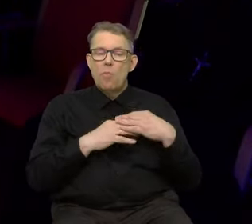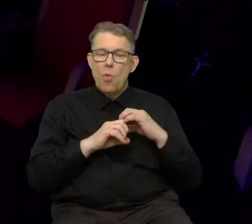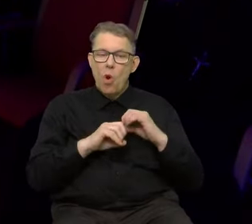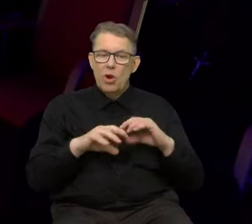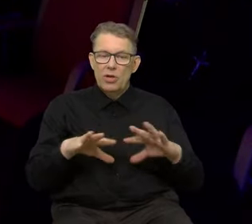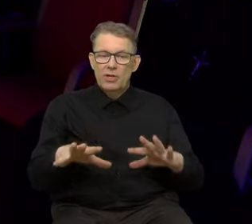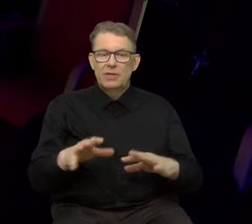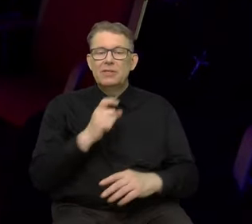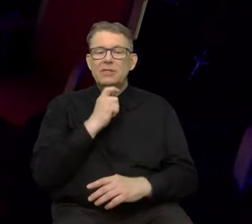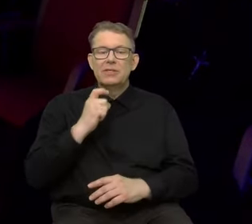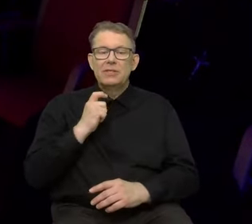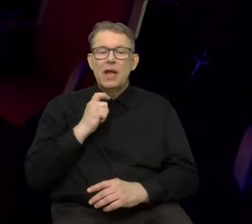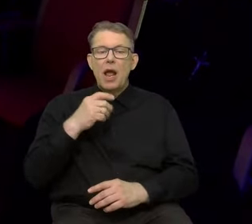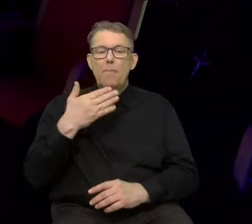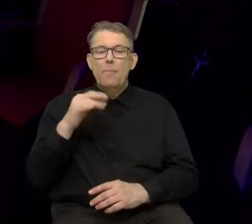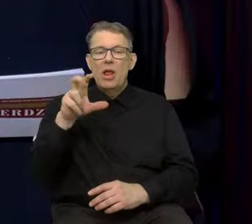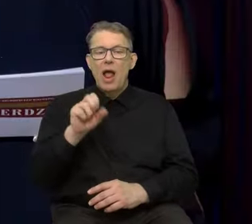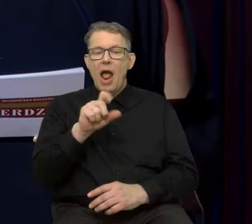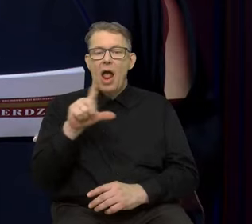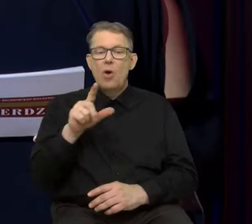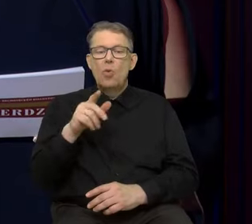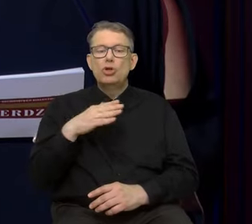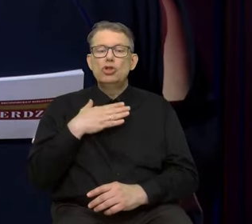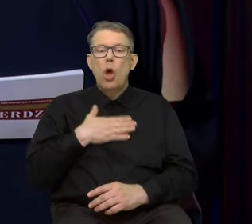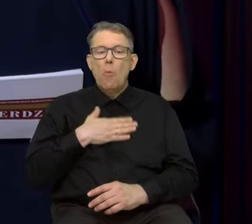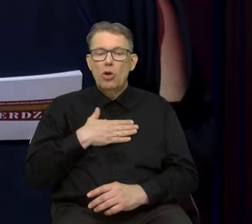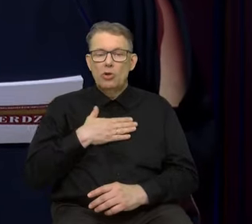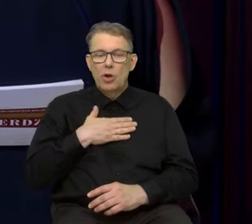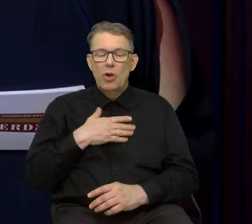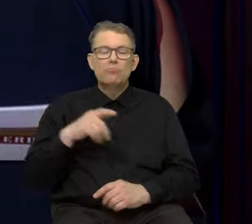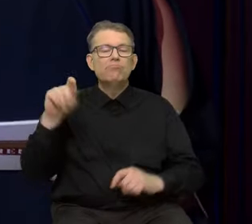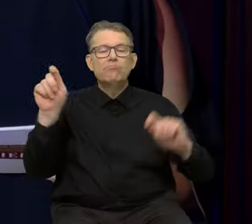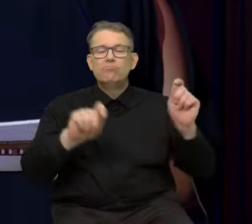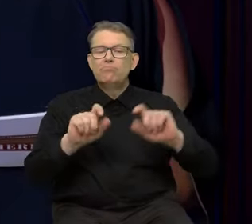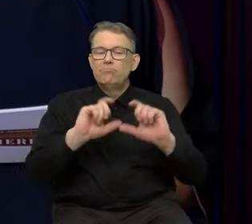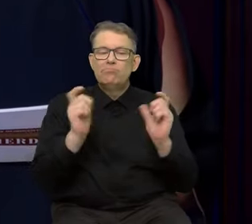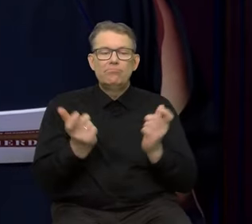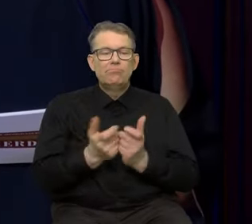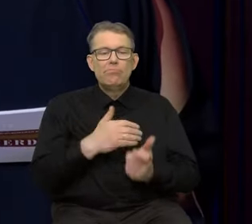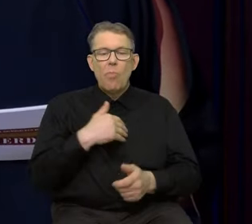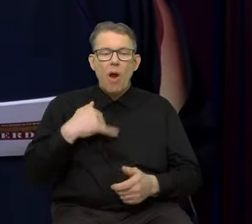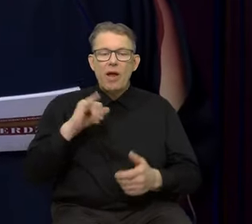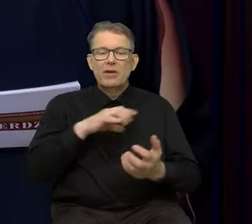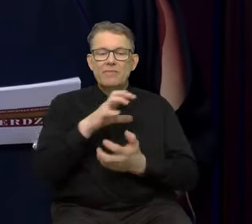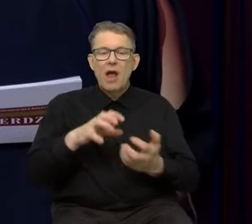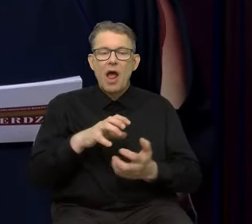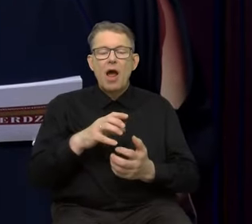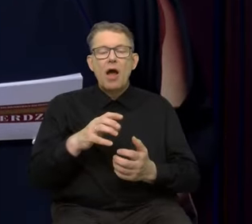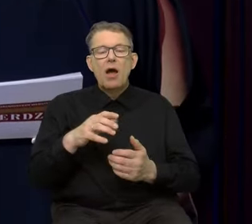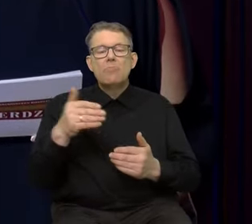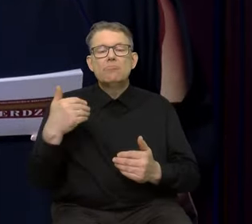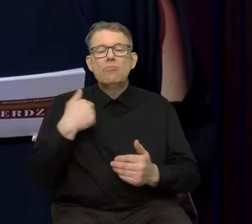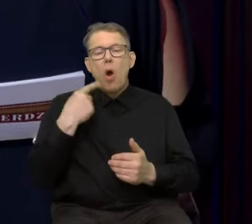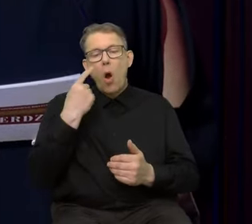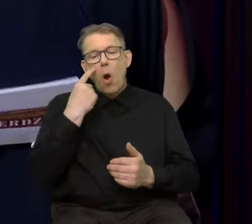księdza Michała Sopoćki, przybyło z Polski i świata blisko 100 tysięcy